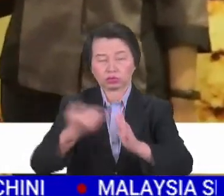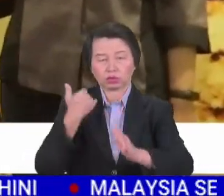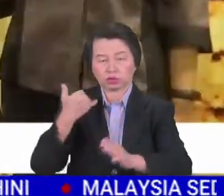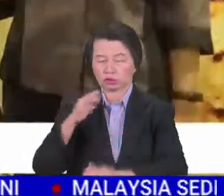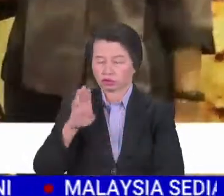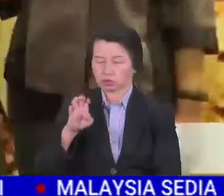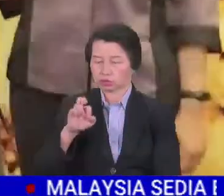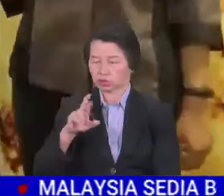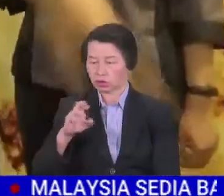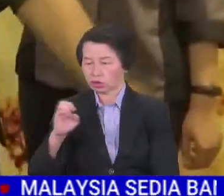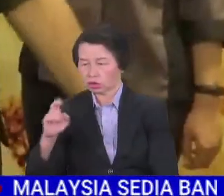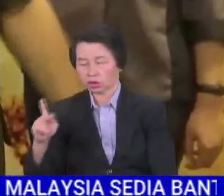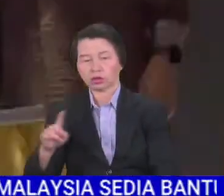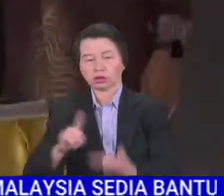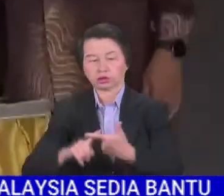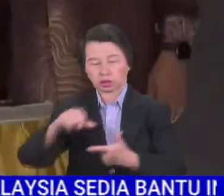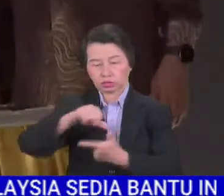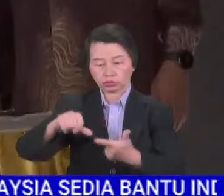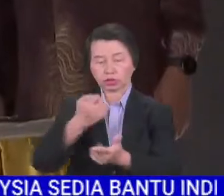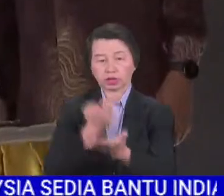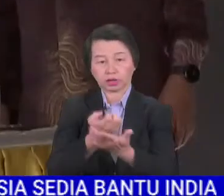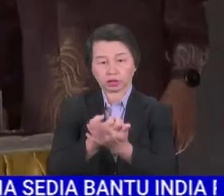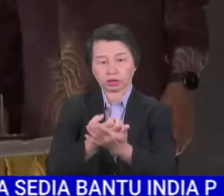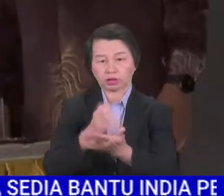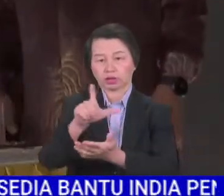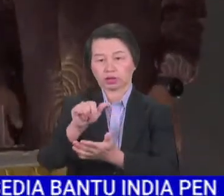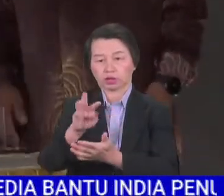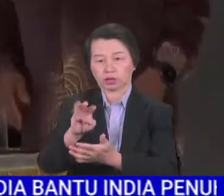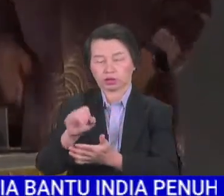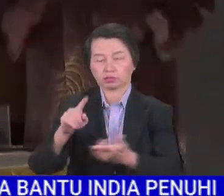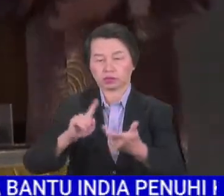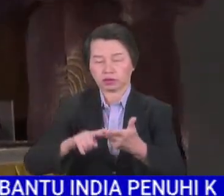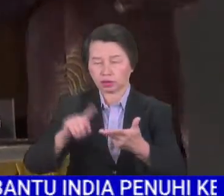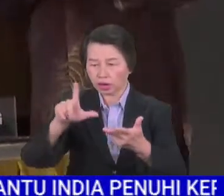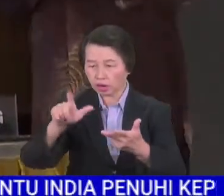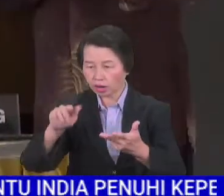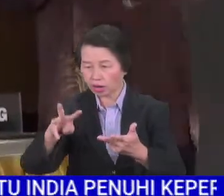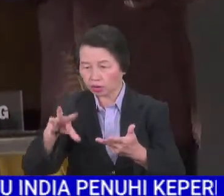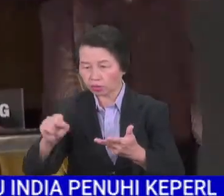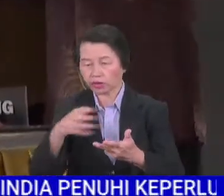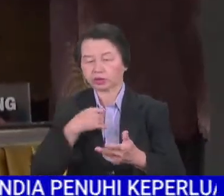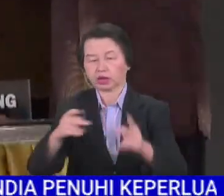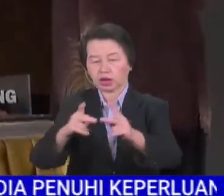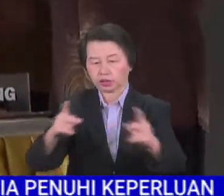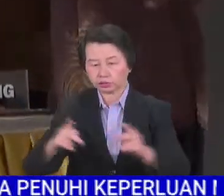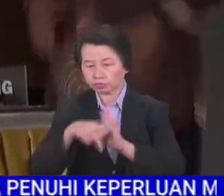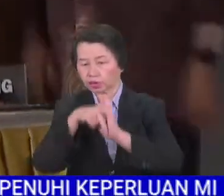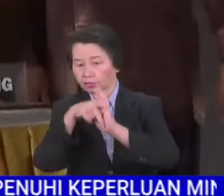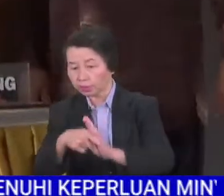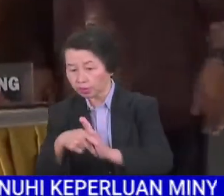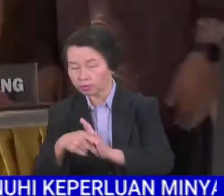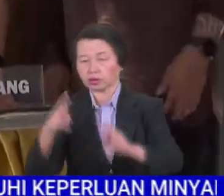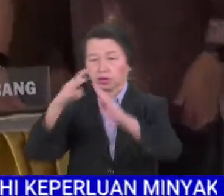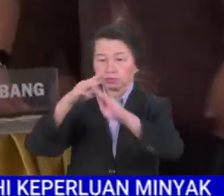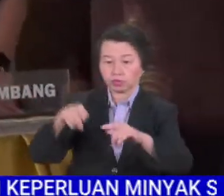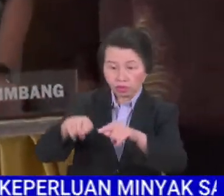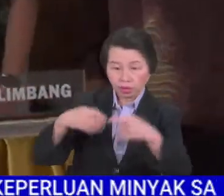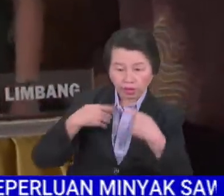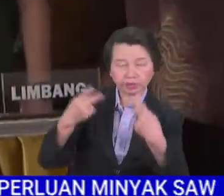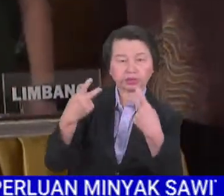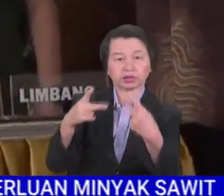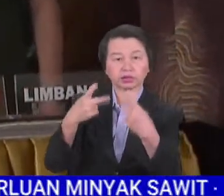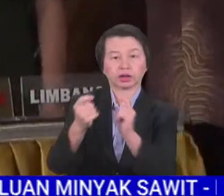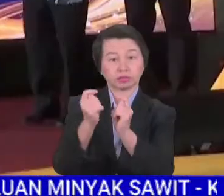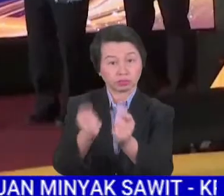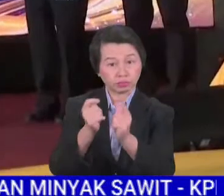Brook, diikuti dengan perubahan sosioekonomi di Limbang, Terusan dan Lawas. Selain mempunyai ruang pameran, muzium ini juga mempunyai kedai